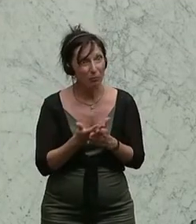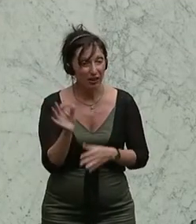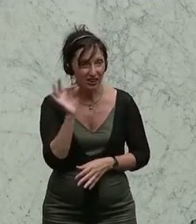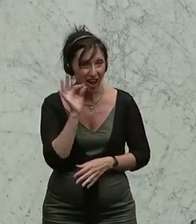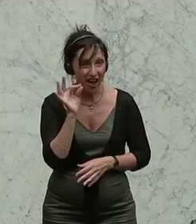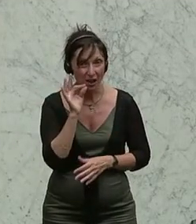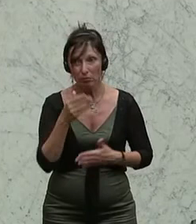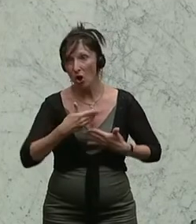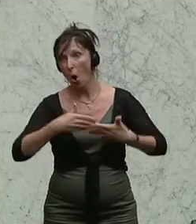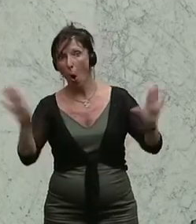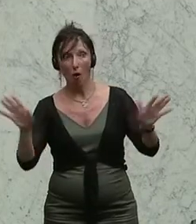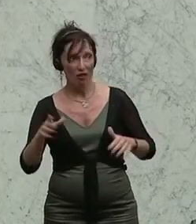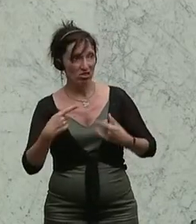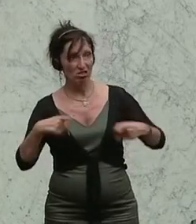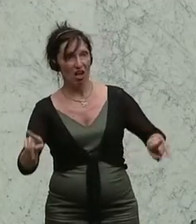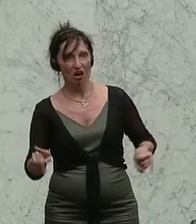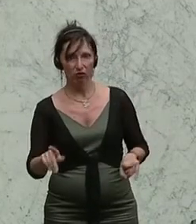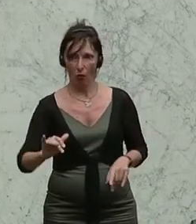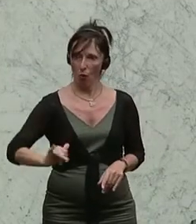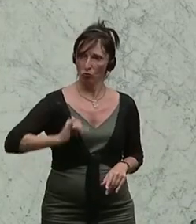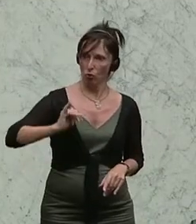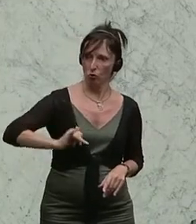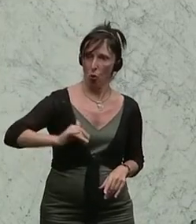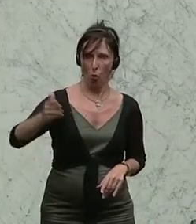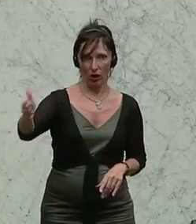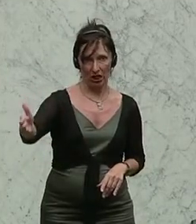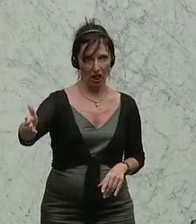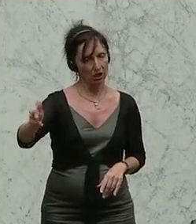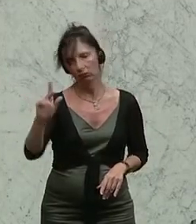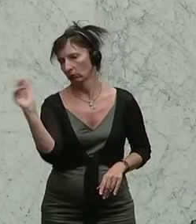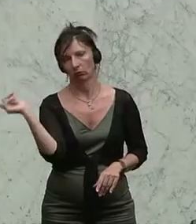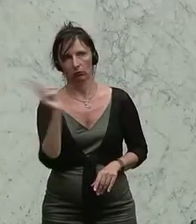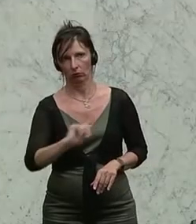auch diese Droge noch auf unsere Jugendlichen loszulassen. Danke.